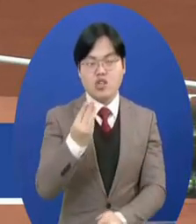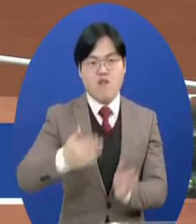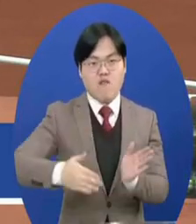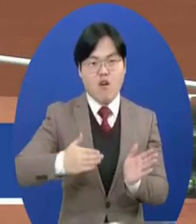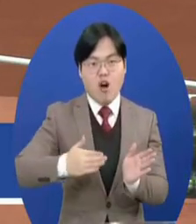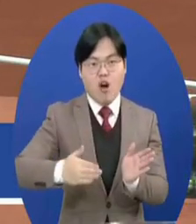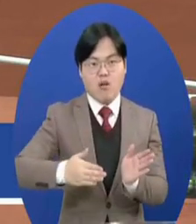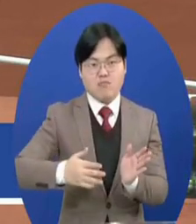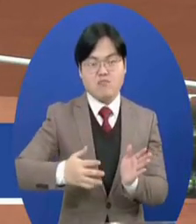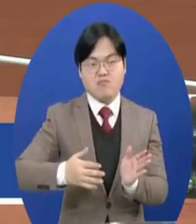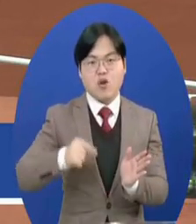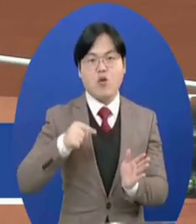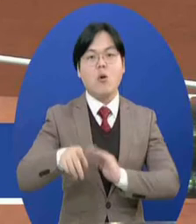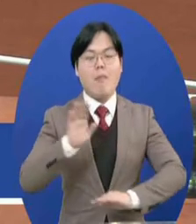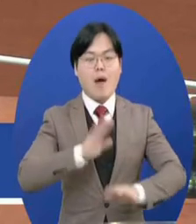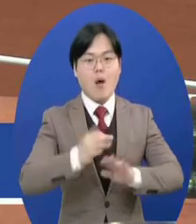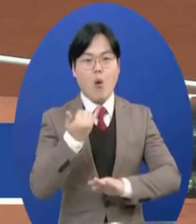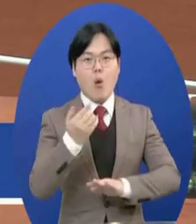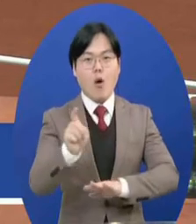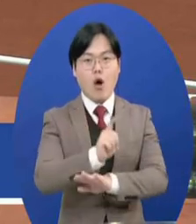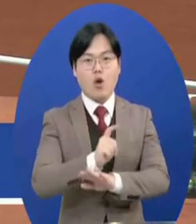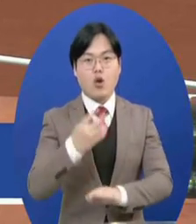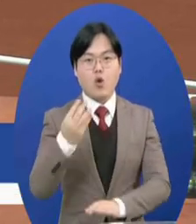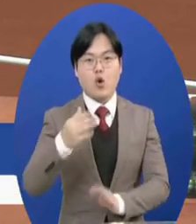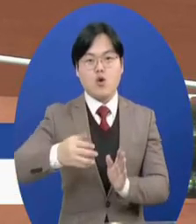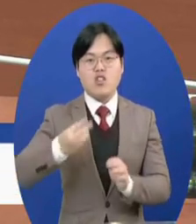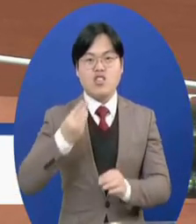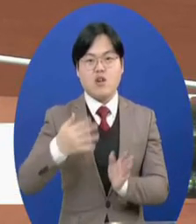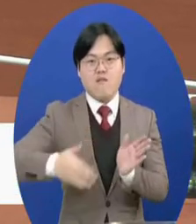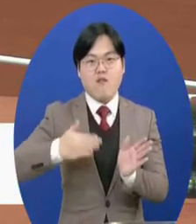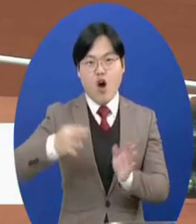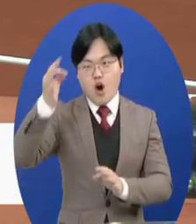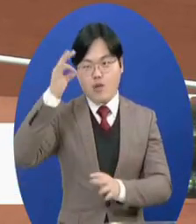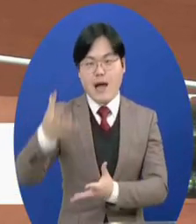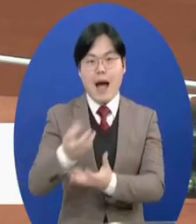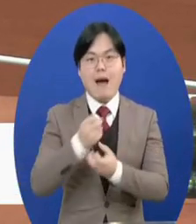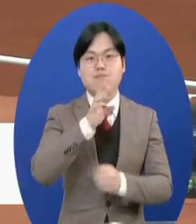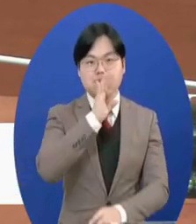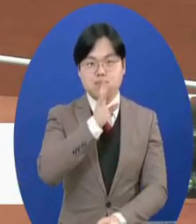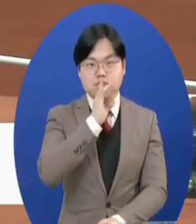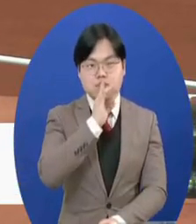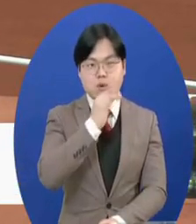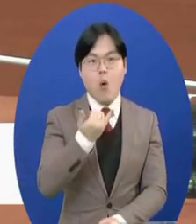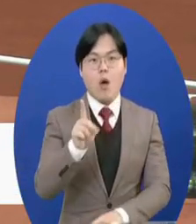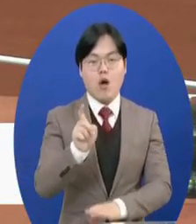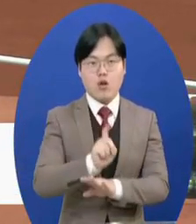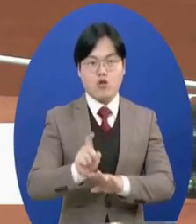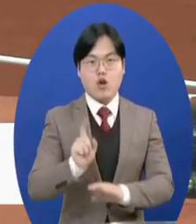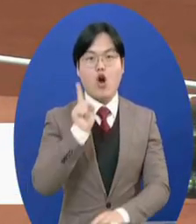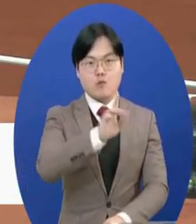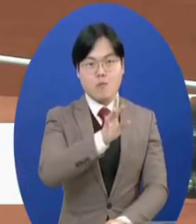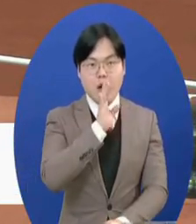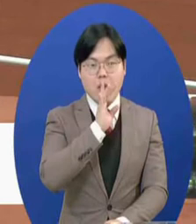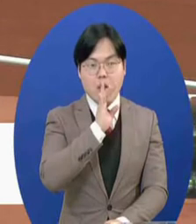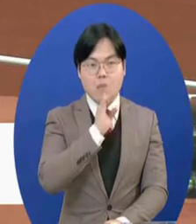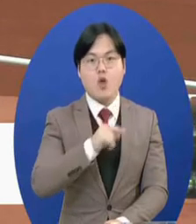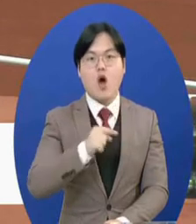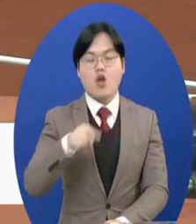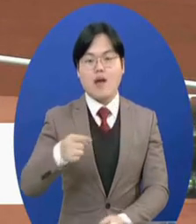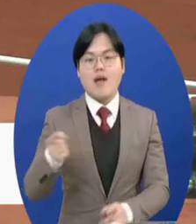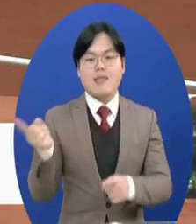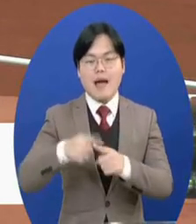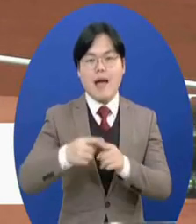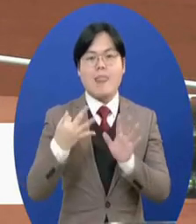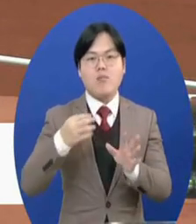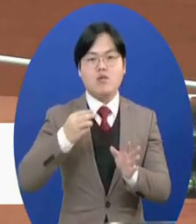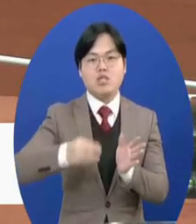одоо өнөөдрийн байдлаар ихэд одоо Улаанбаатар хотод 4 вагон өндөг ууж байна. За одоо мөн одоо мэдүүлэг хийгээд нааш хөдөлж байгаа 8 вагон гэд